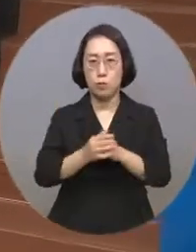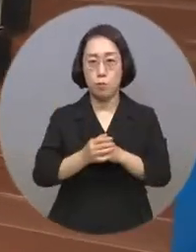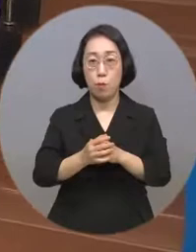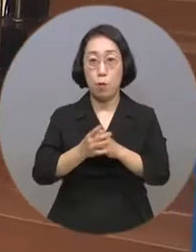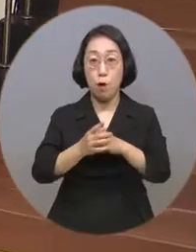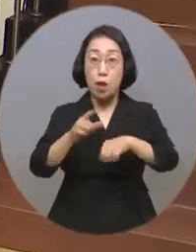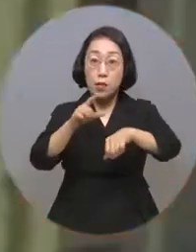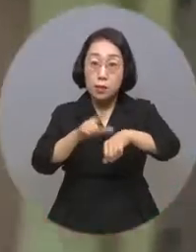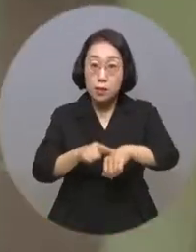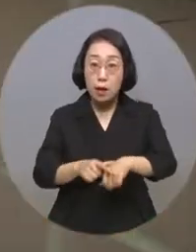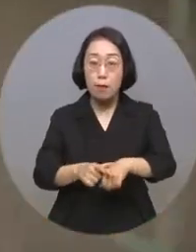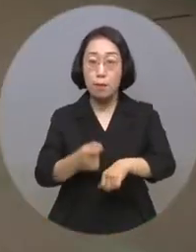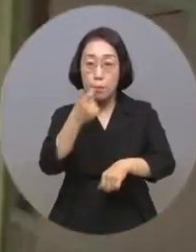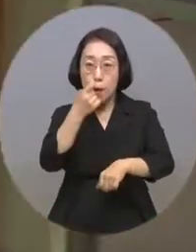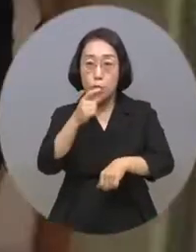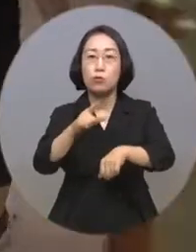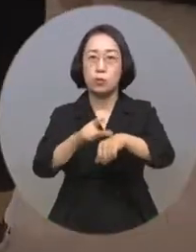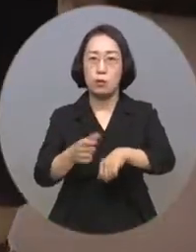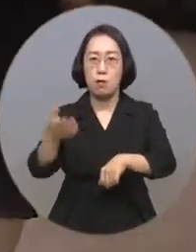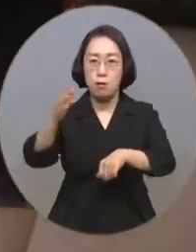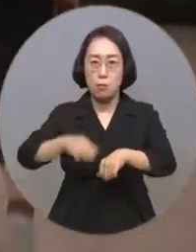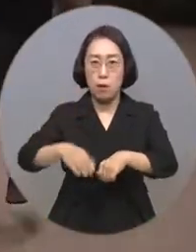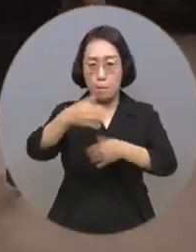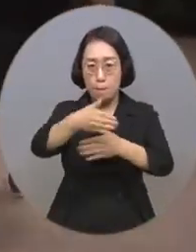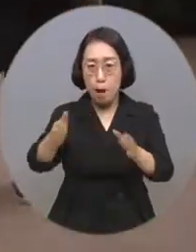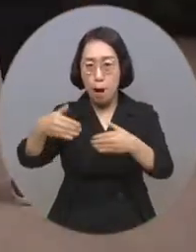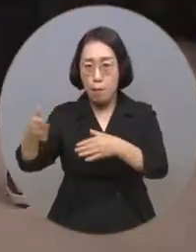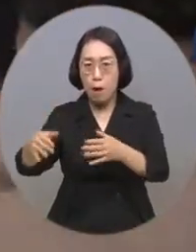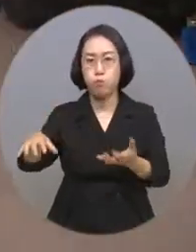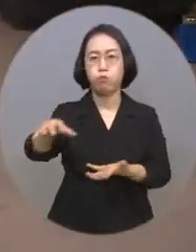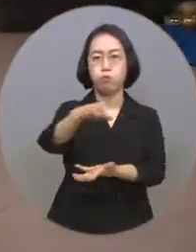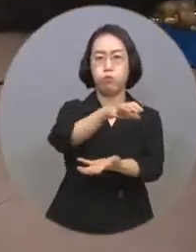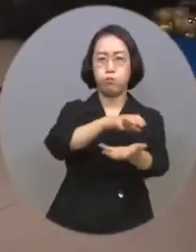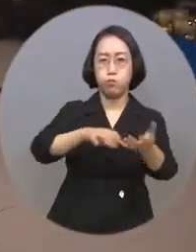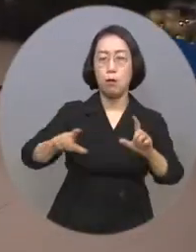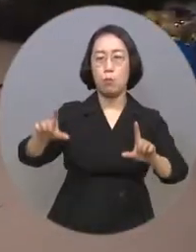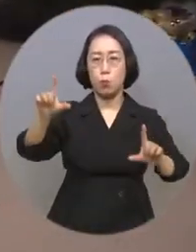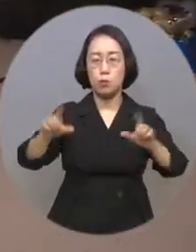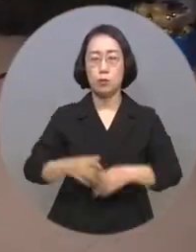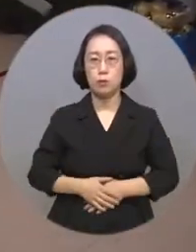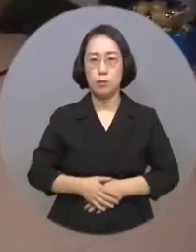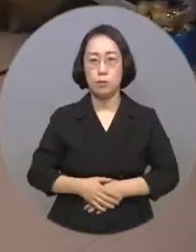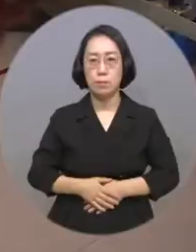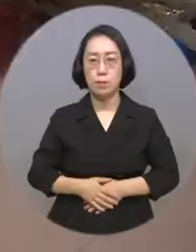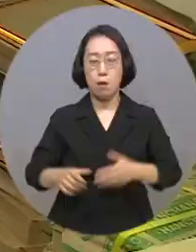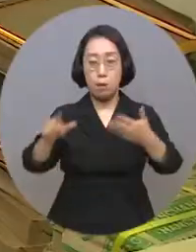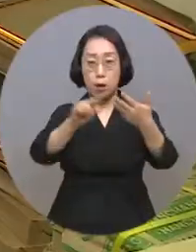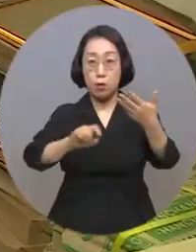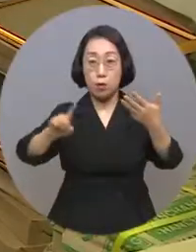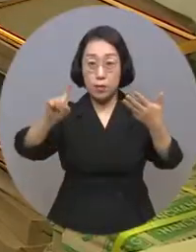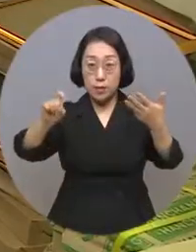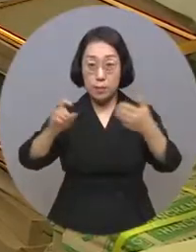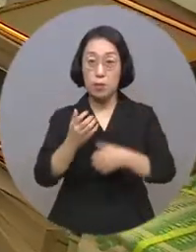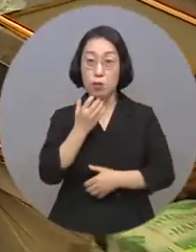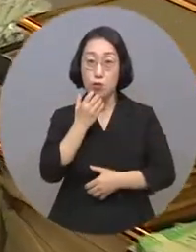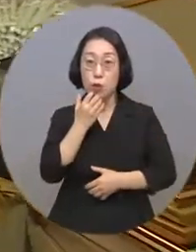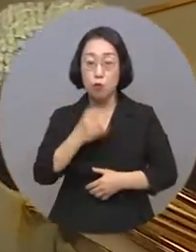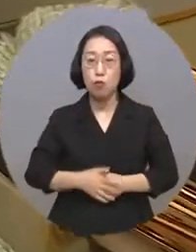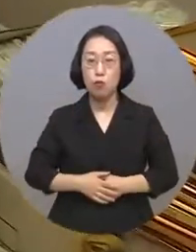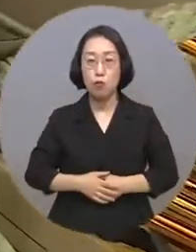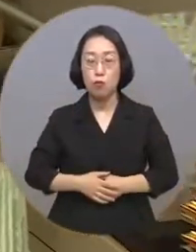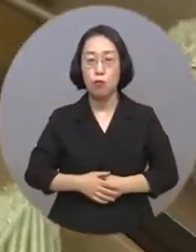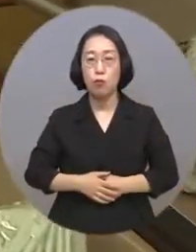여러 프로그램이 한창이어야 할 공간들은 어지럽게 뒤엉켜 있습니다. 지난 11일 오후 서울시립